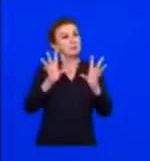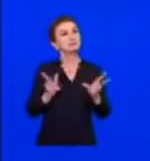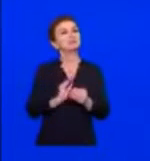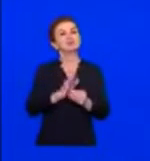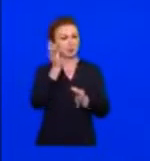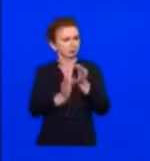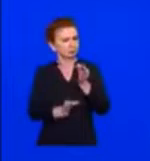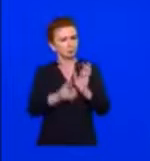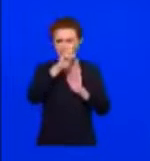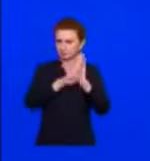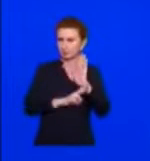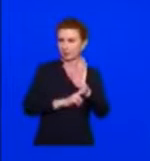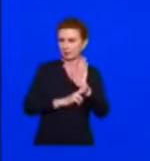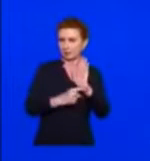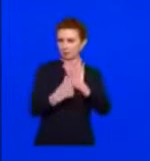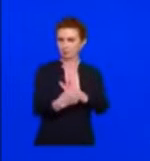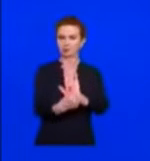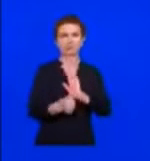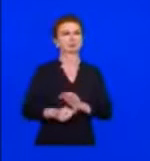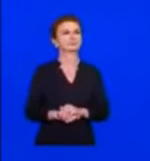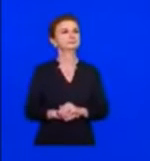bardzo dokładnie też opisane w rozporządzeniu.